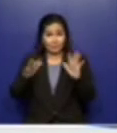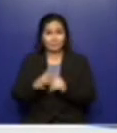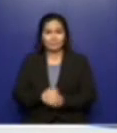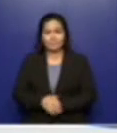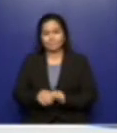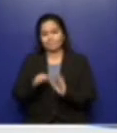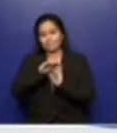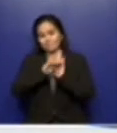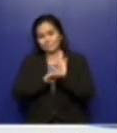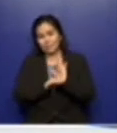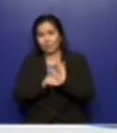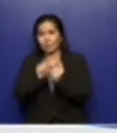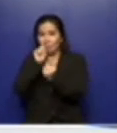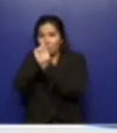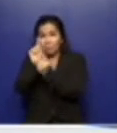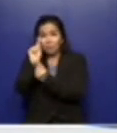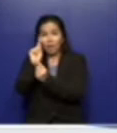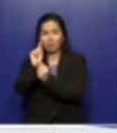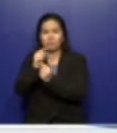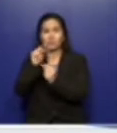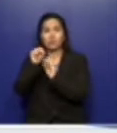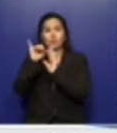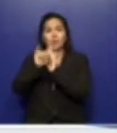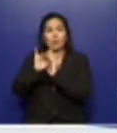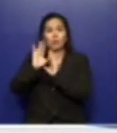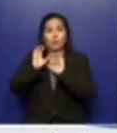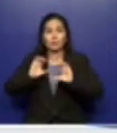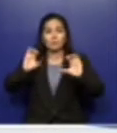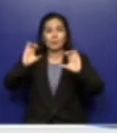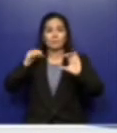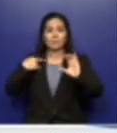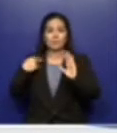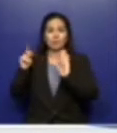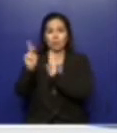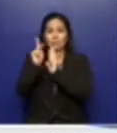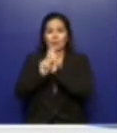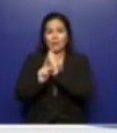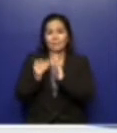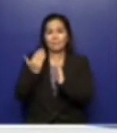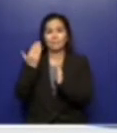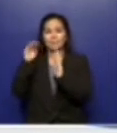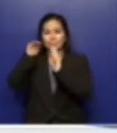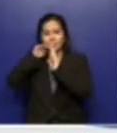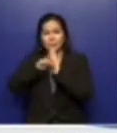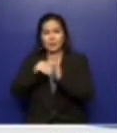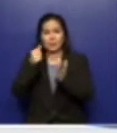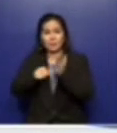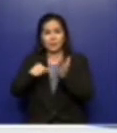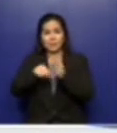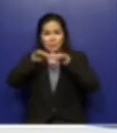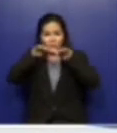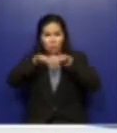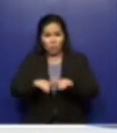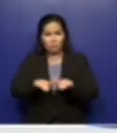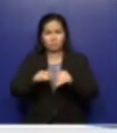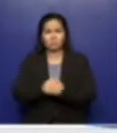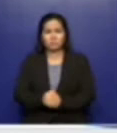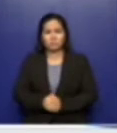อนโยบายของรัฐบาลไปออกกฎหมายครับออกกฎหมายลดภาษีท้องถิ่นช่ว